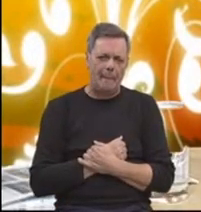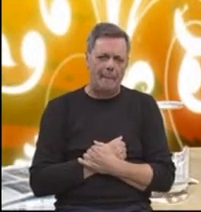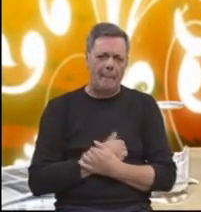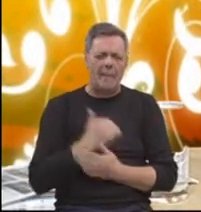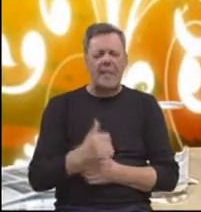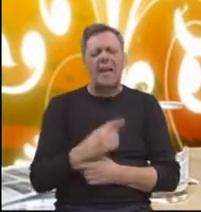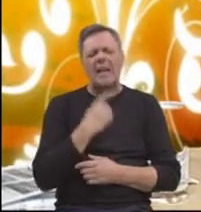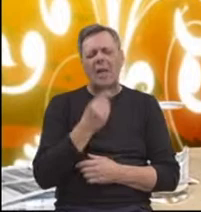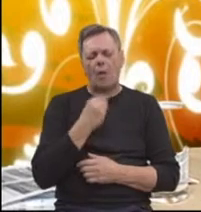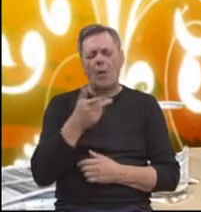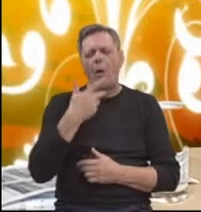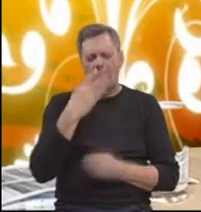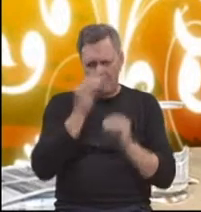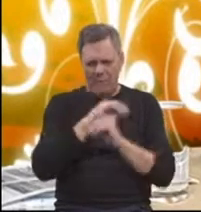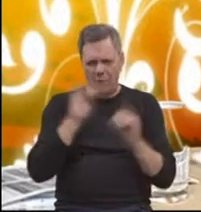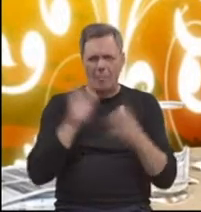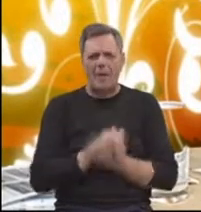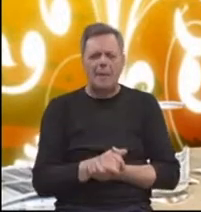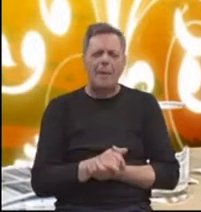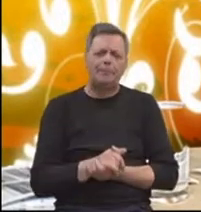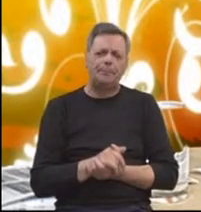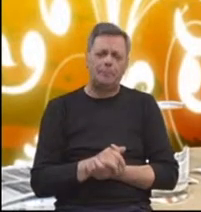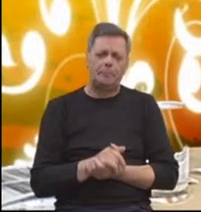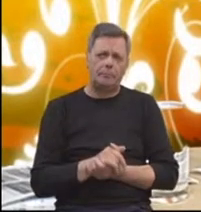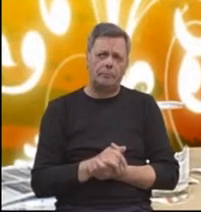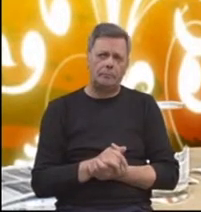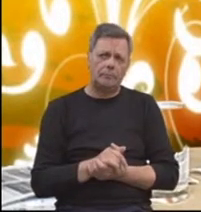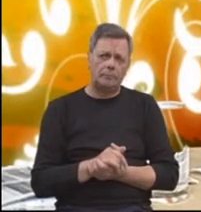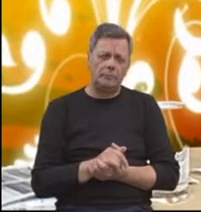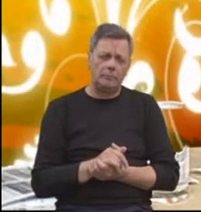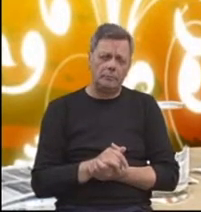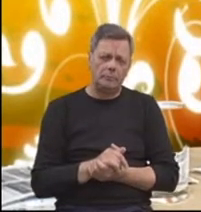kad ste govorili o informacijama i zapravo vi ste